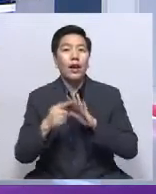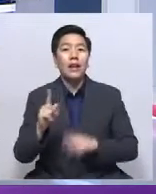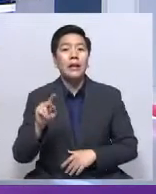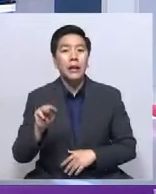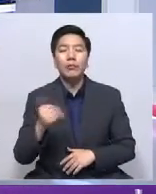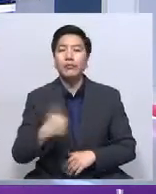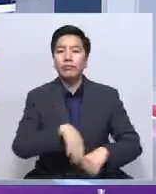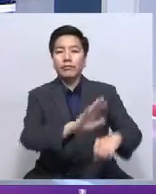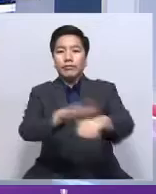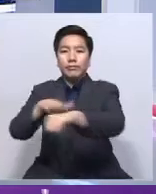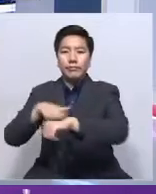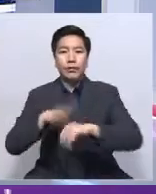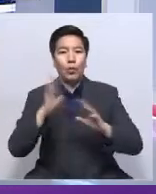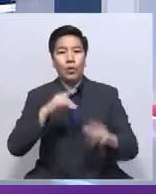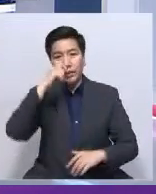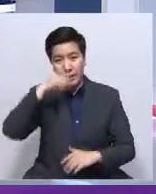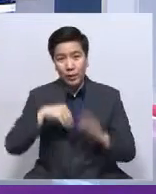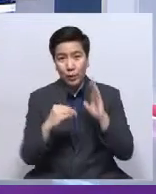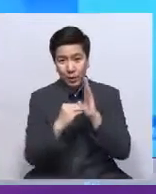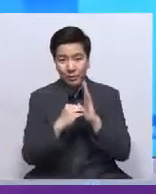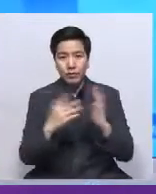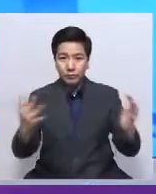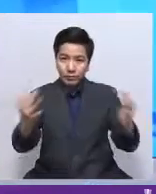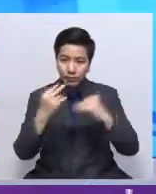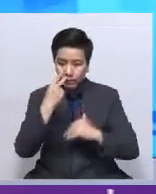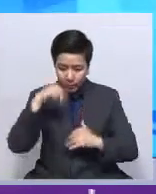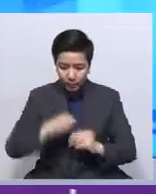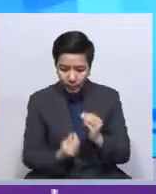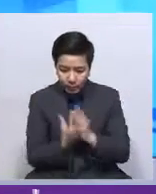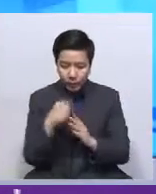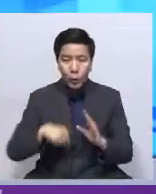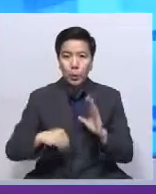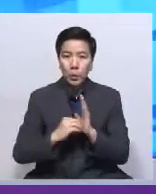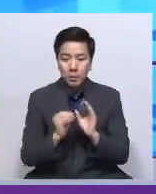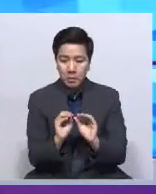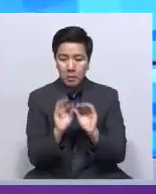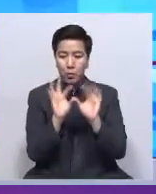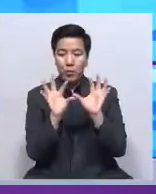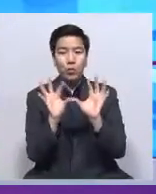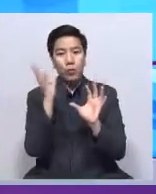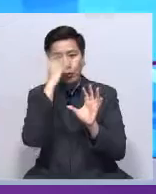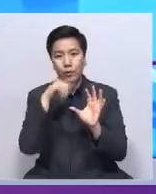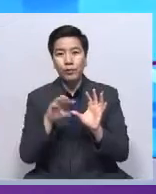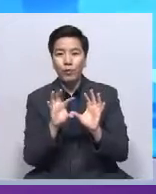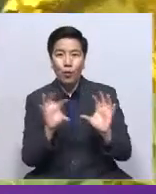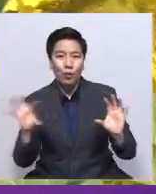นชาวกรุงเทพมหานครและพื้นที่ใกล้เคียงนะคะมาชมทุ่งดอกทานตะวันกลางกรุงที่กำลังออกดอกบานสะพรั่งเล